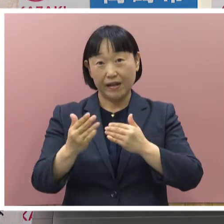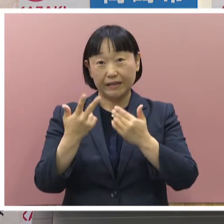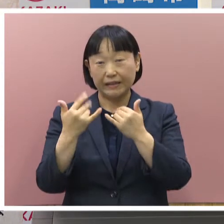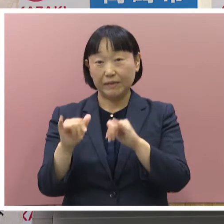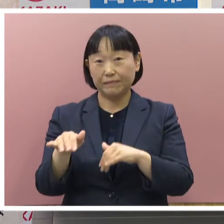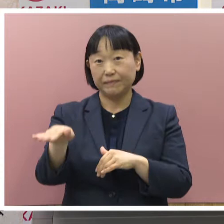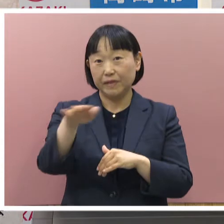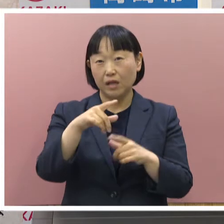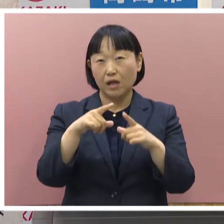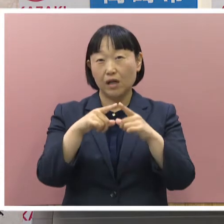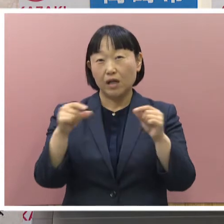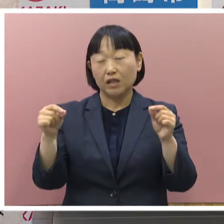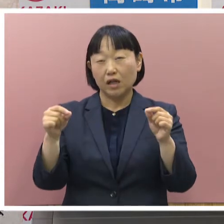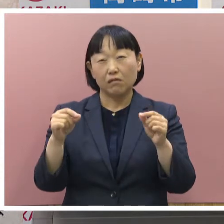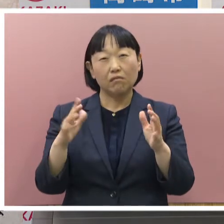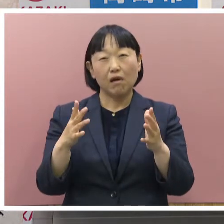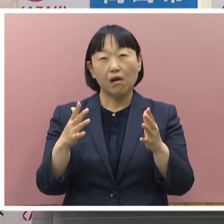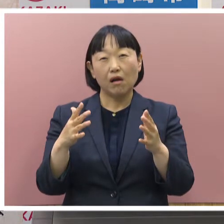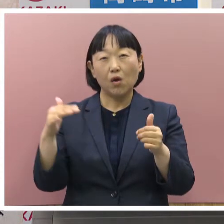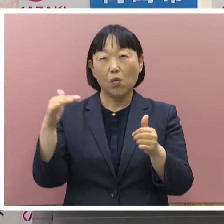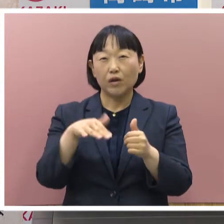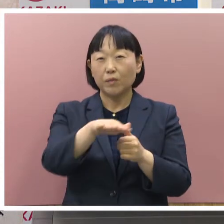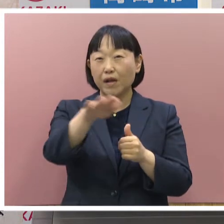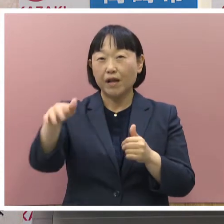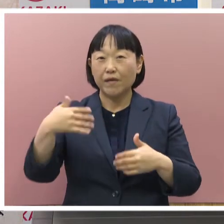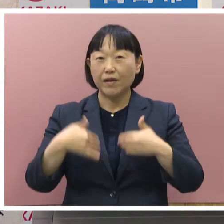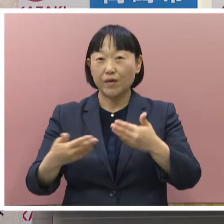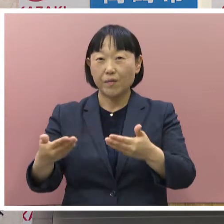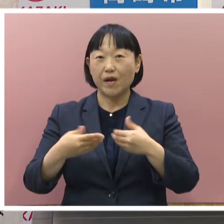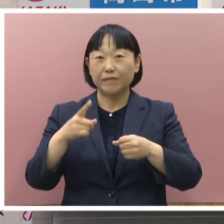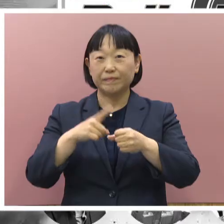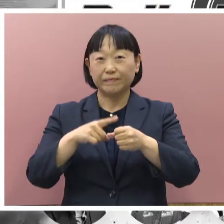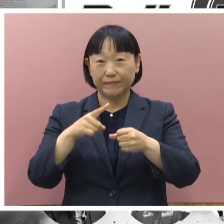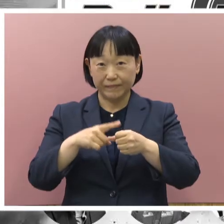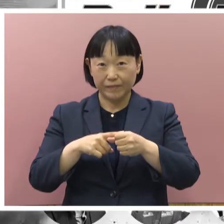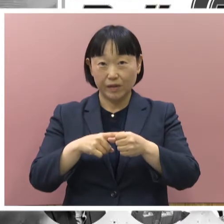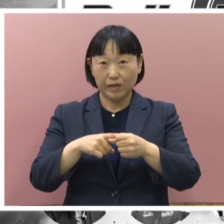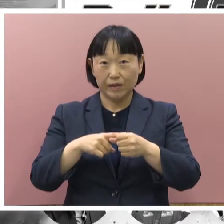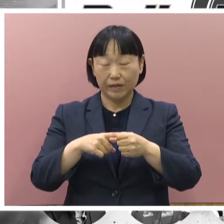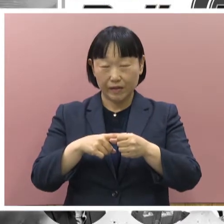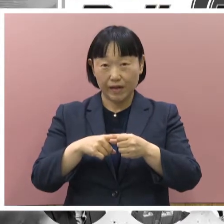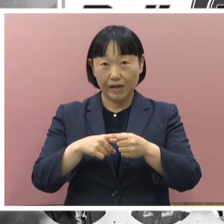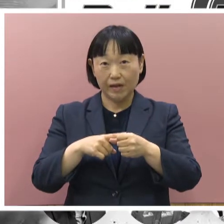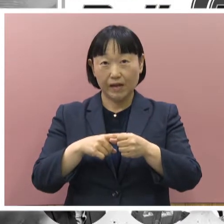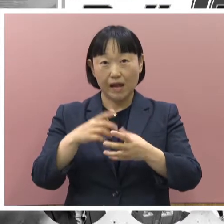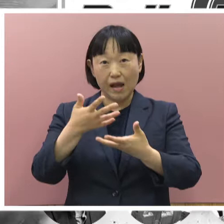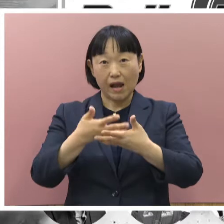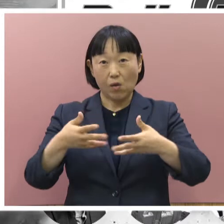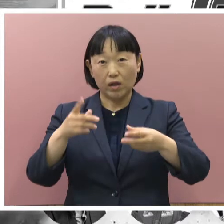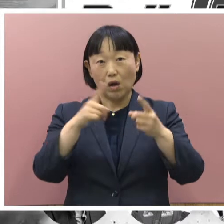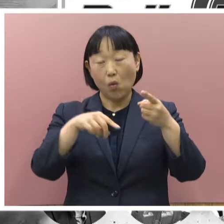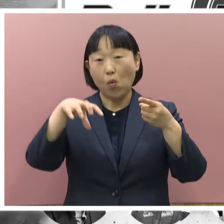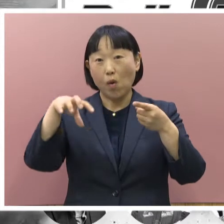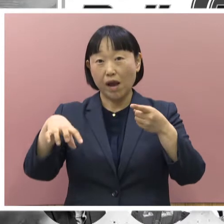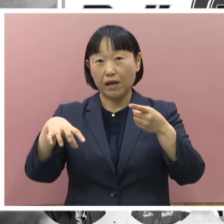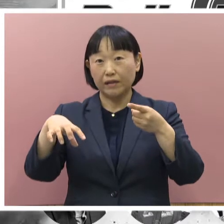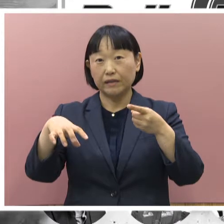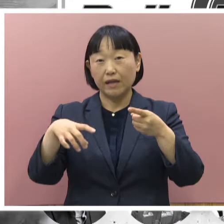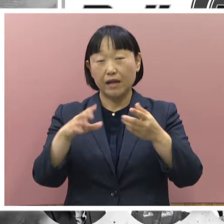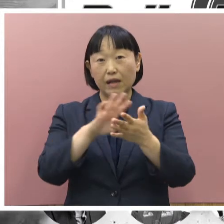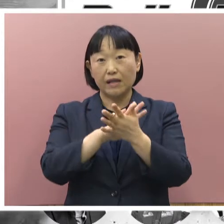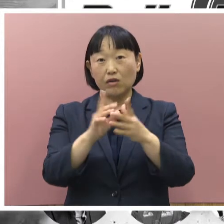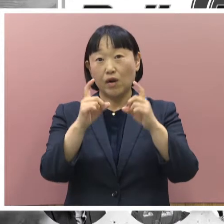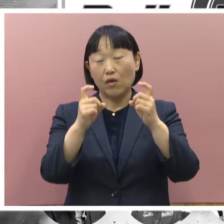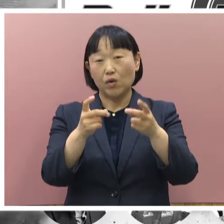やチケットが買えなかったファンの皆さんに楽しんでいただくために、当日は籠田公園や桜の城